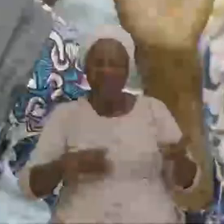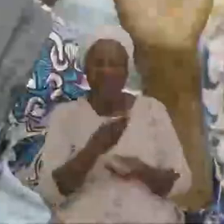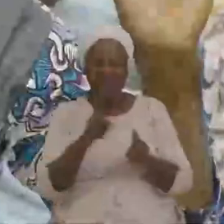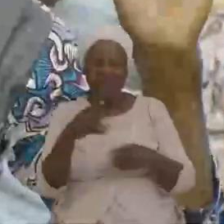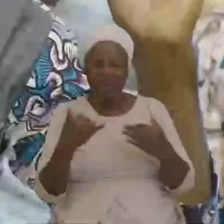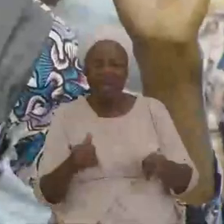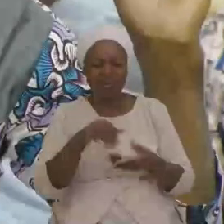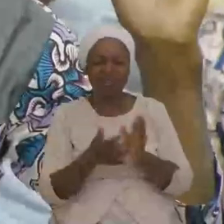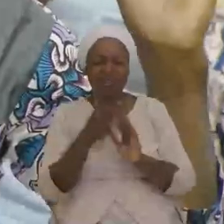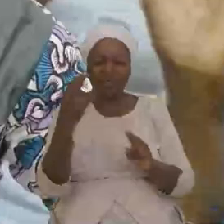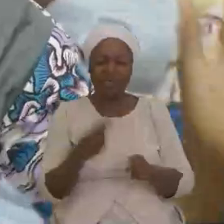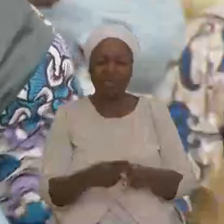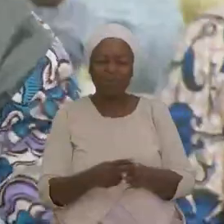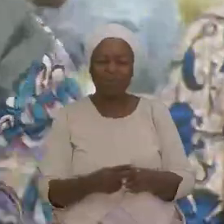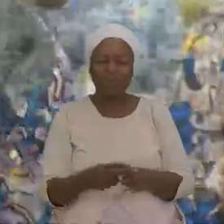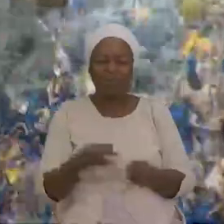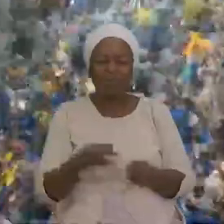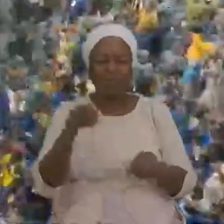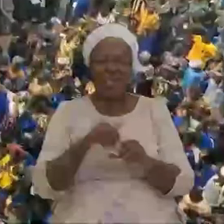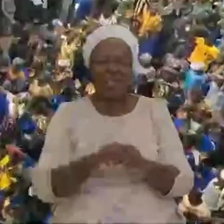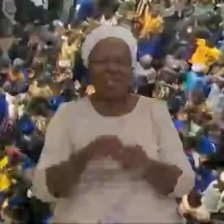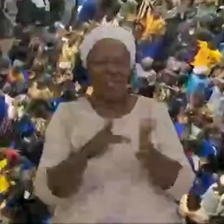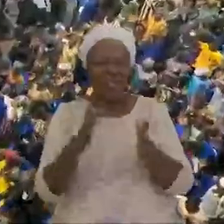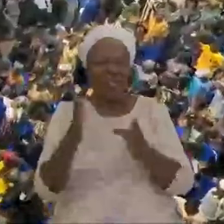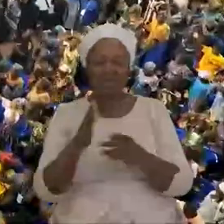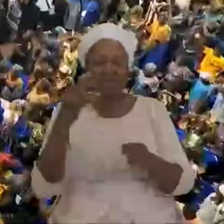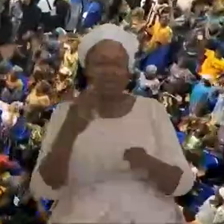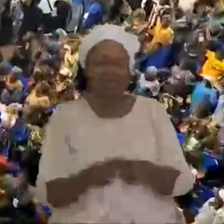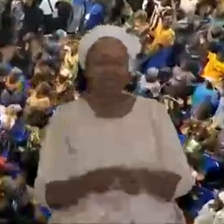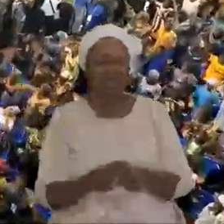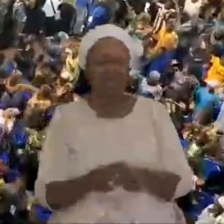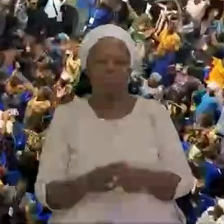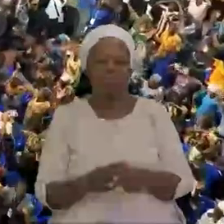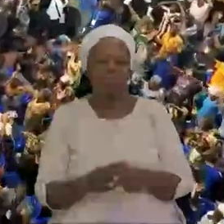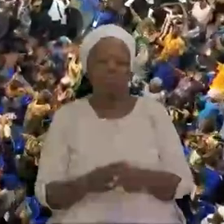te délivre maintenant. Au nom de Jésus.